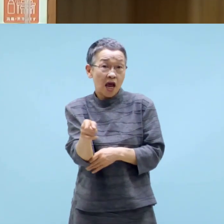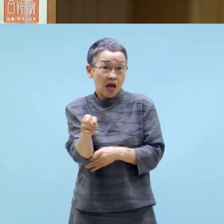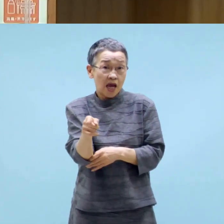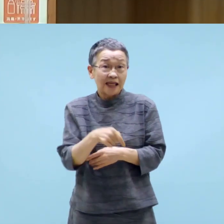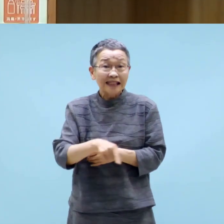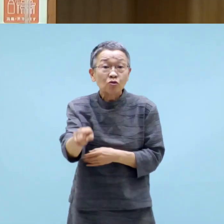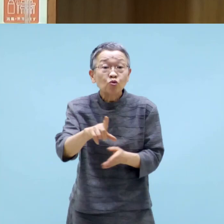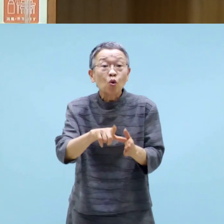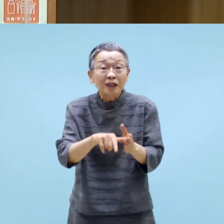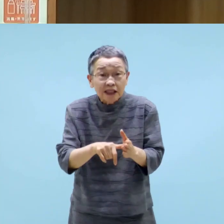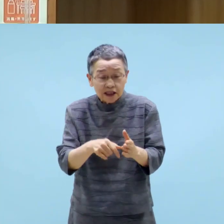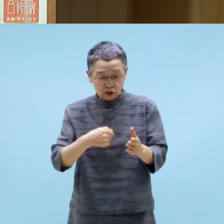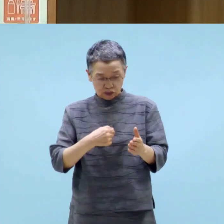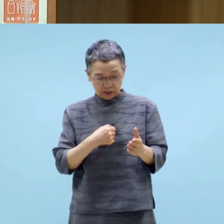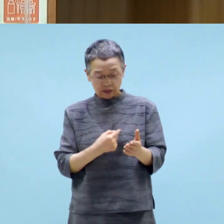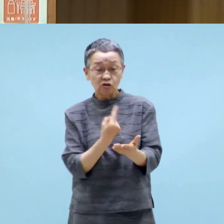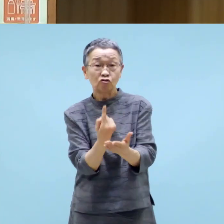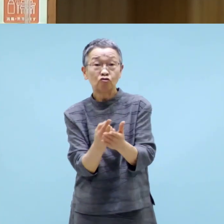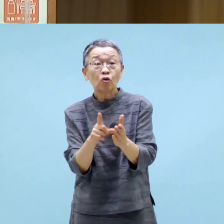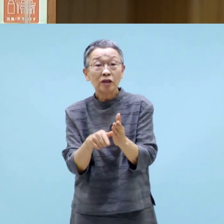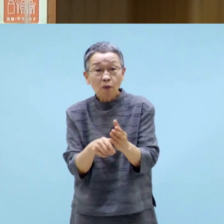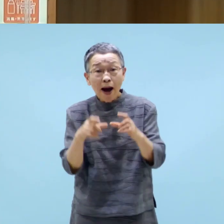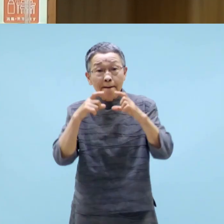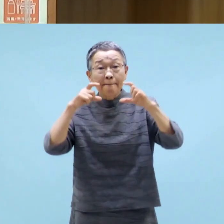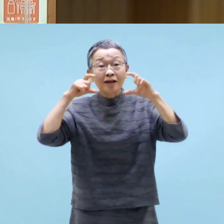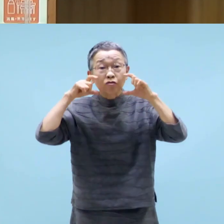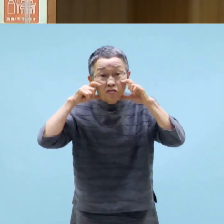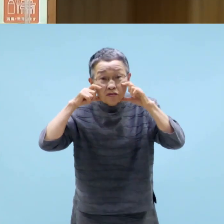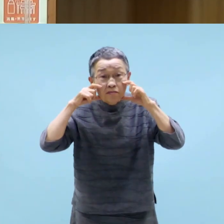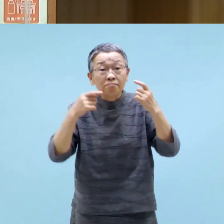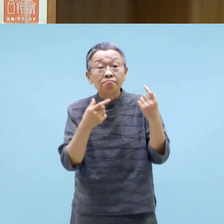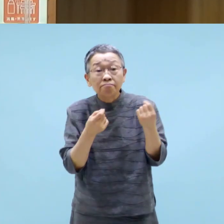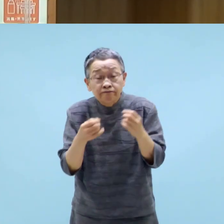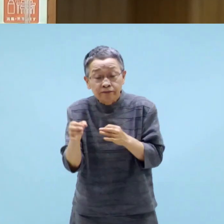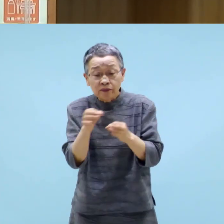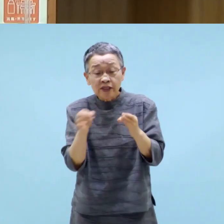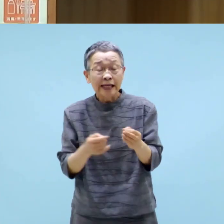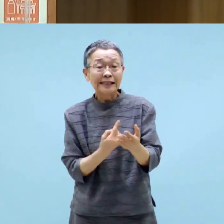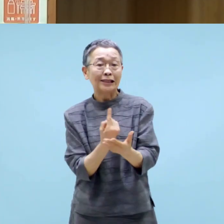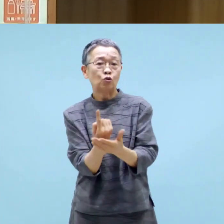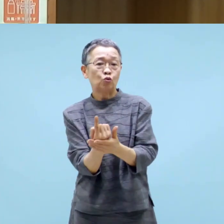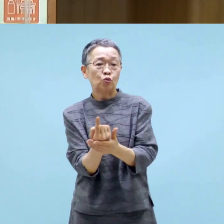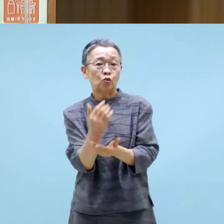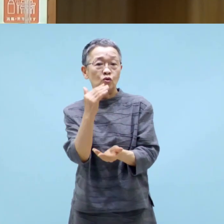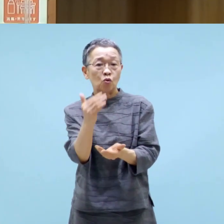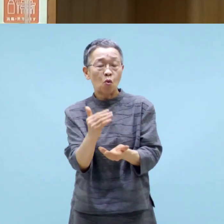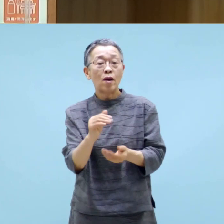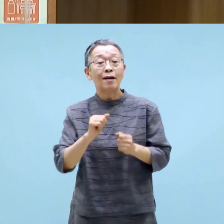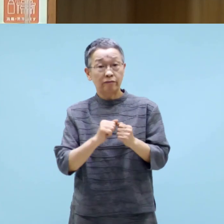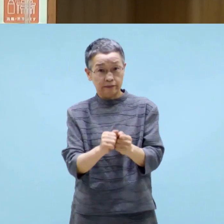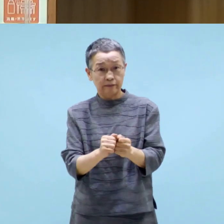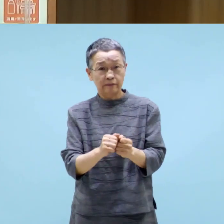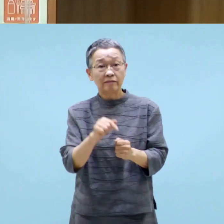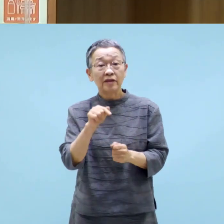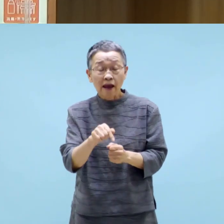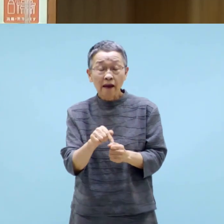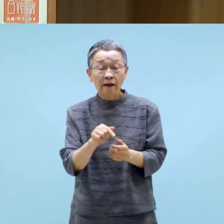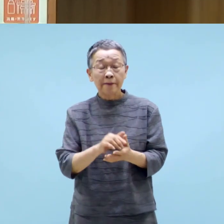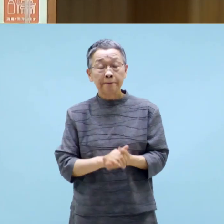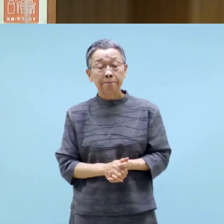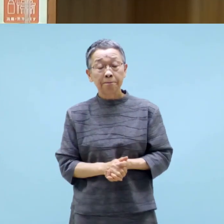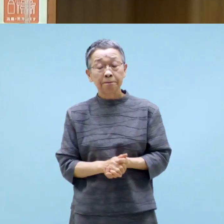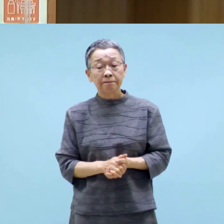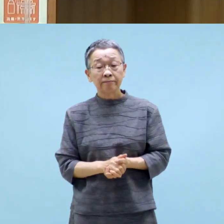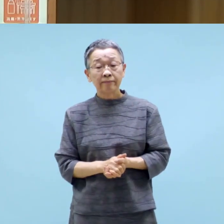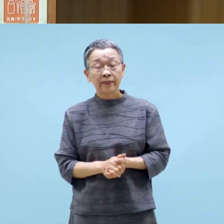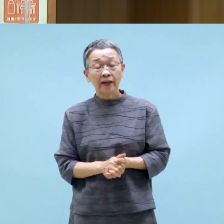店時にですね、そういったマスクの着用について義務付けを行うということでありまして、またそういった